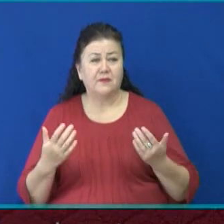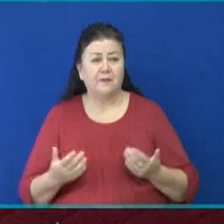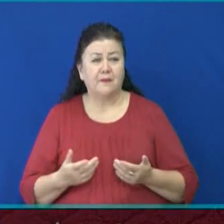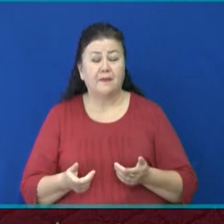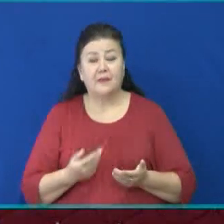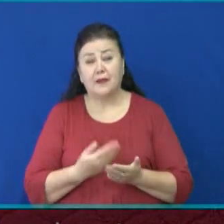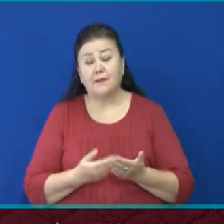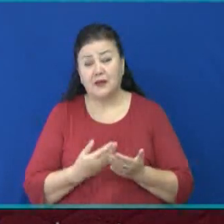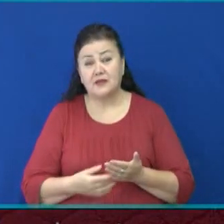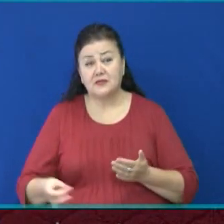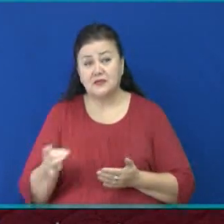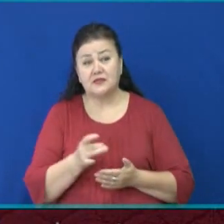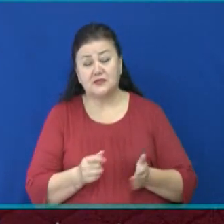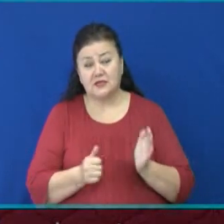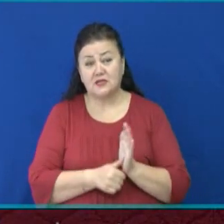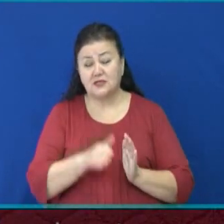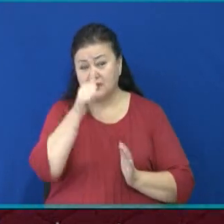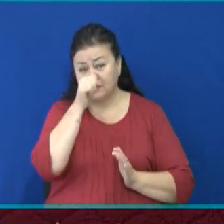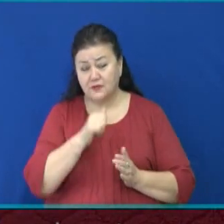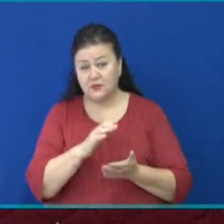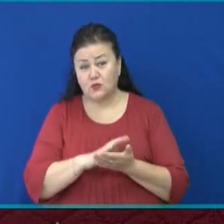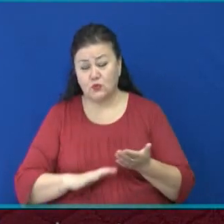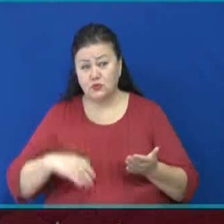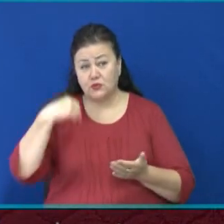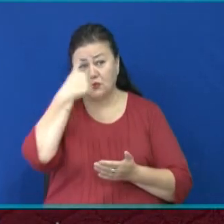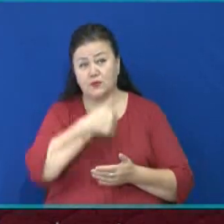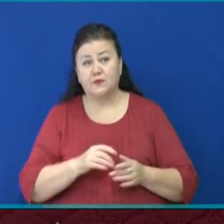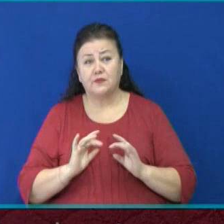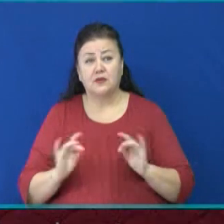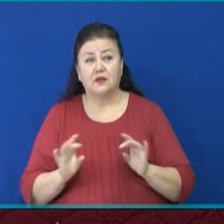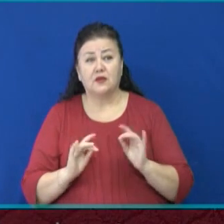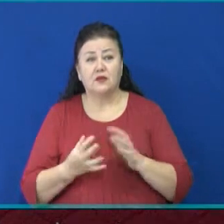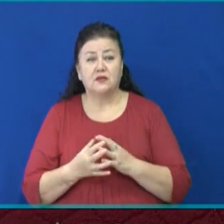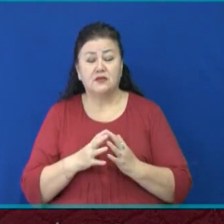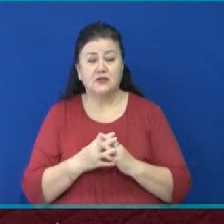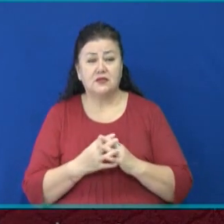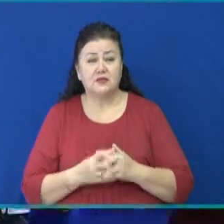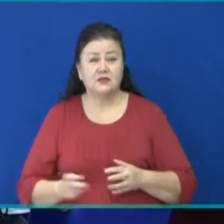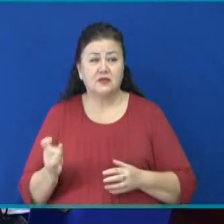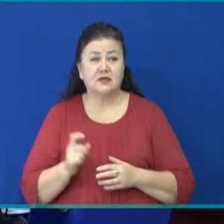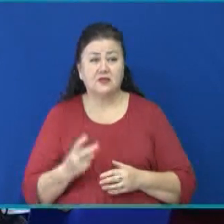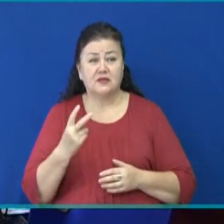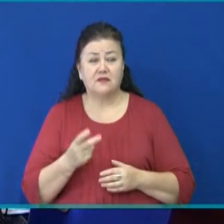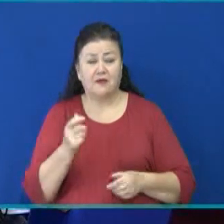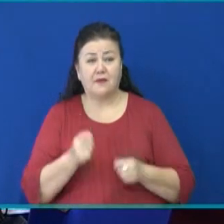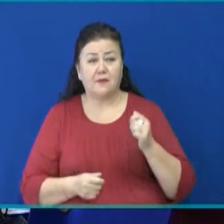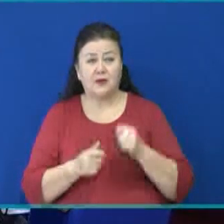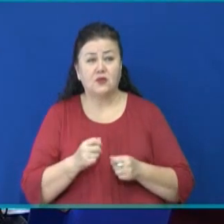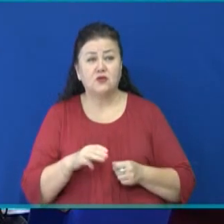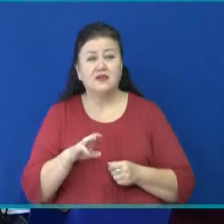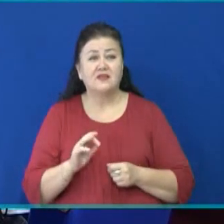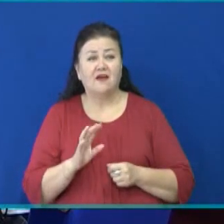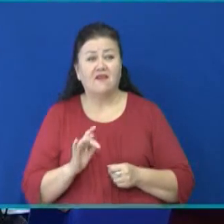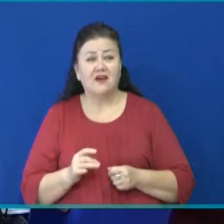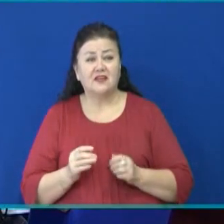нашего района за 6 месяцев текущего года. Расскажу про сельское хозяйство. В районе функционируют две молочно-товарные фермы с